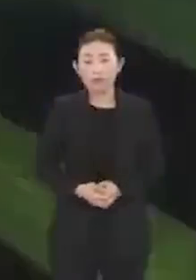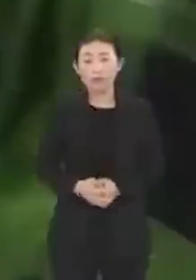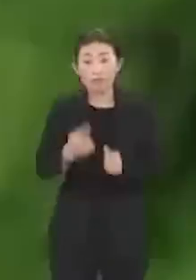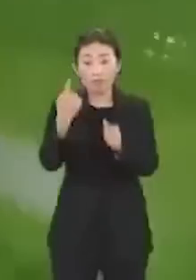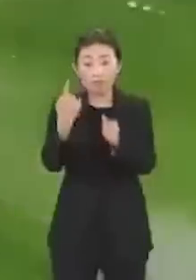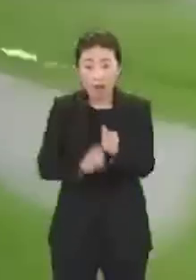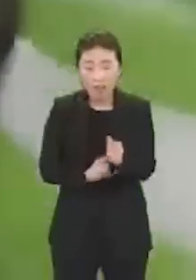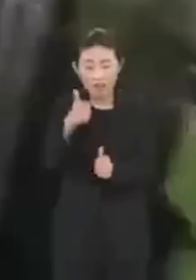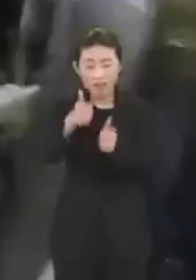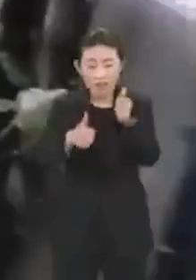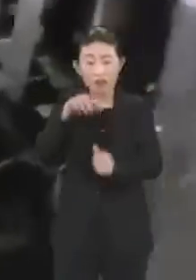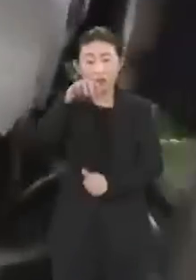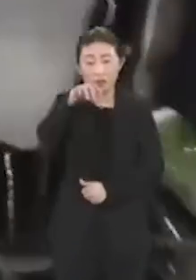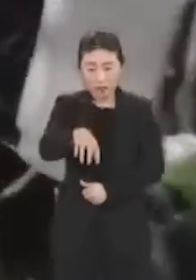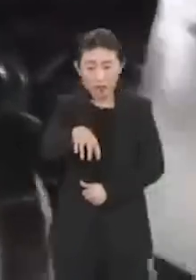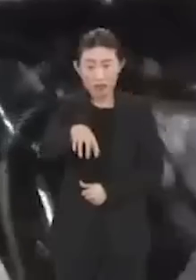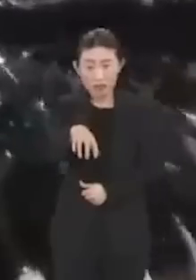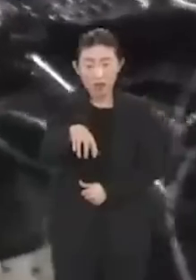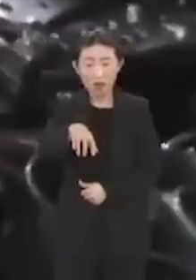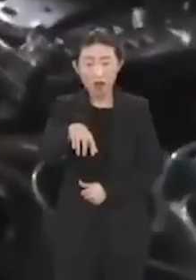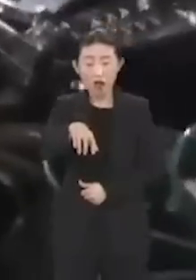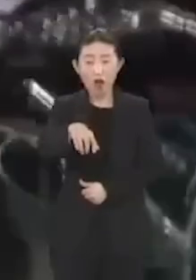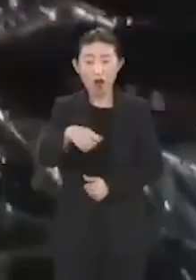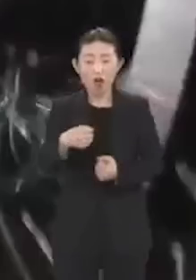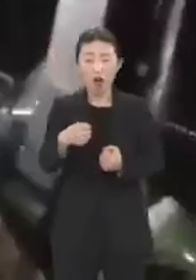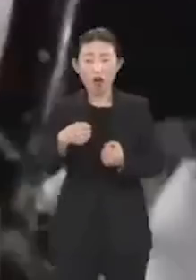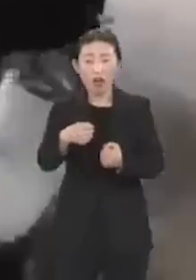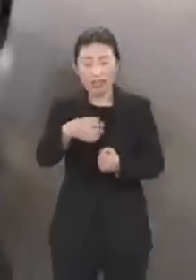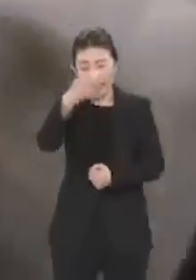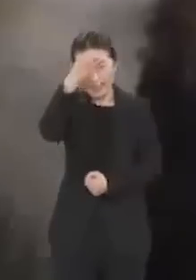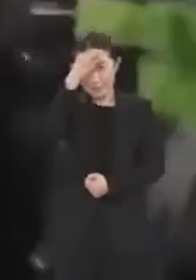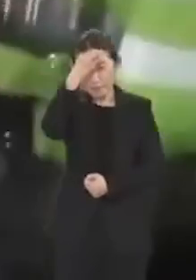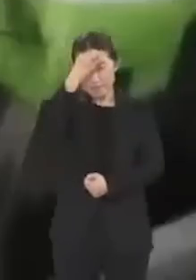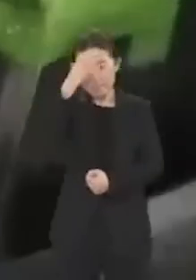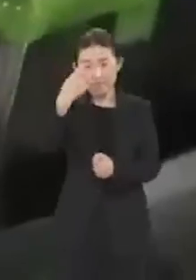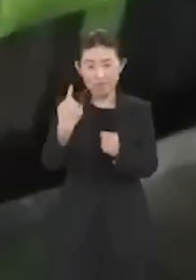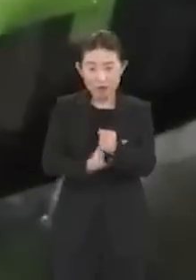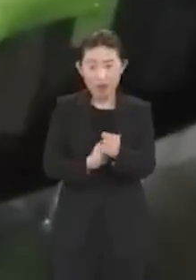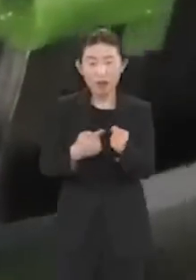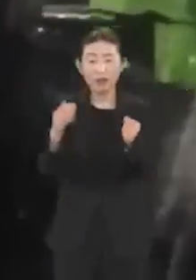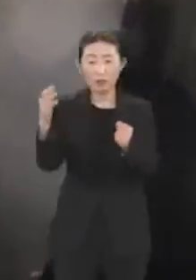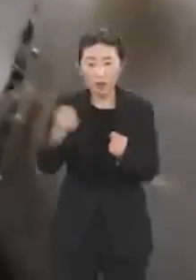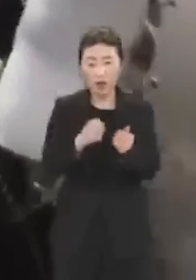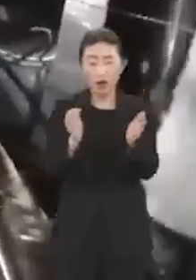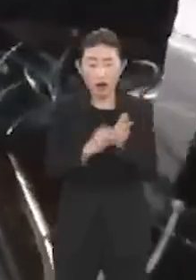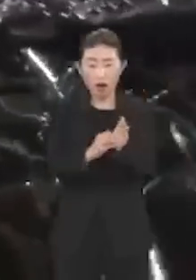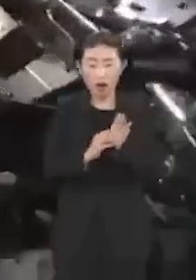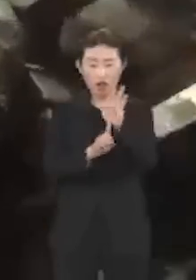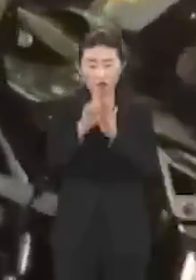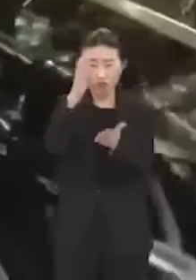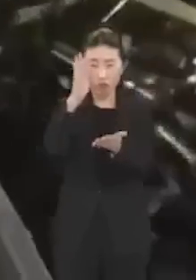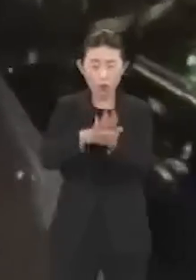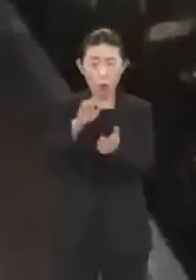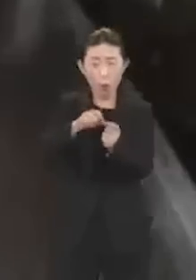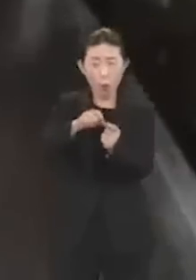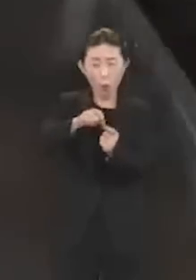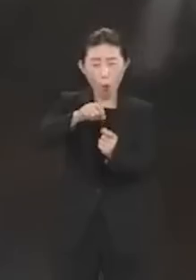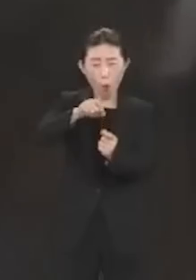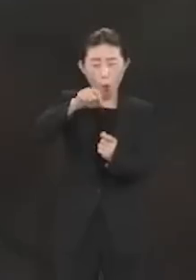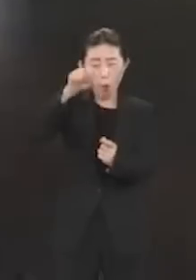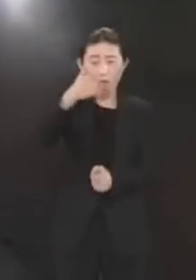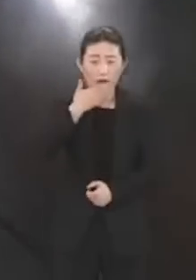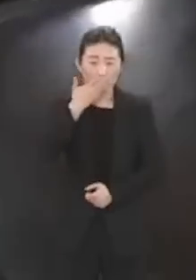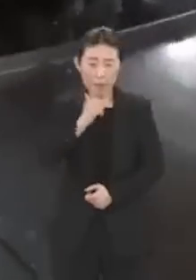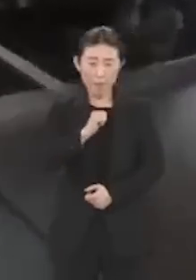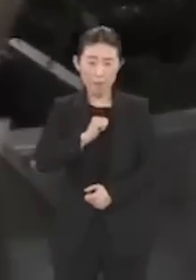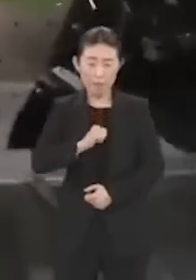되면 실험실 수준에서는 정상운전이 가능한 기술을 확보한 셈으로 현재 초고온 상태를 보다 오랫동안 견딜 수